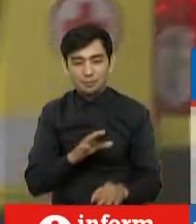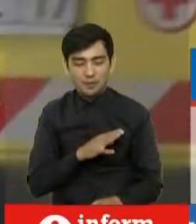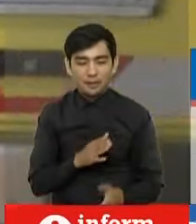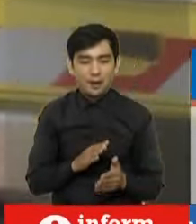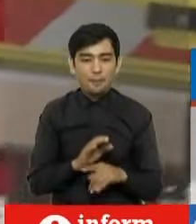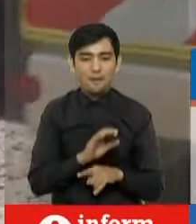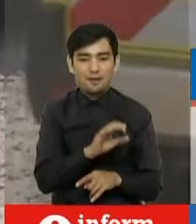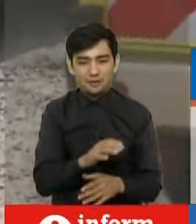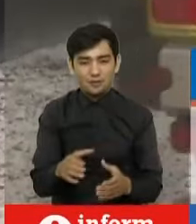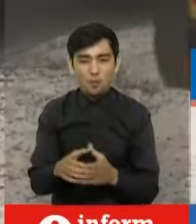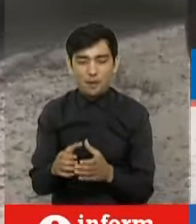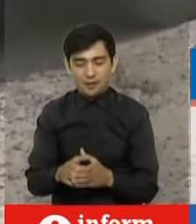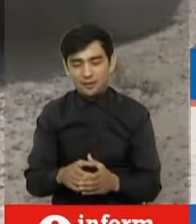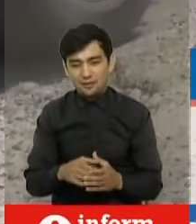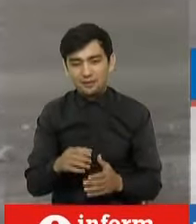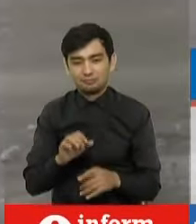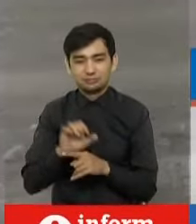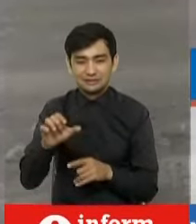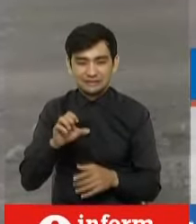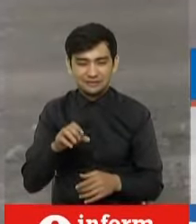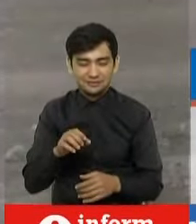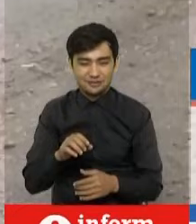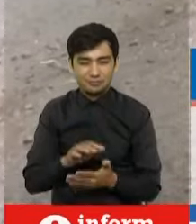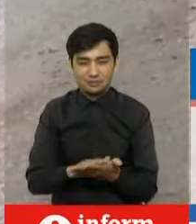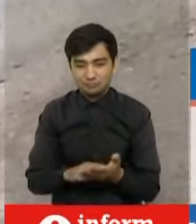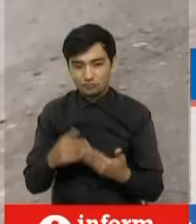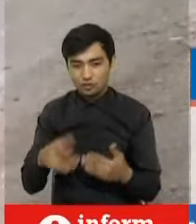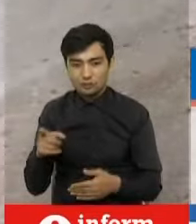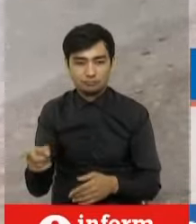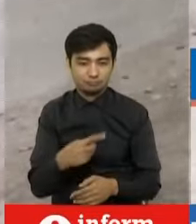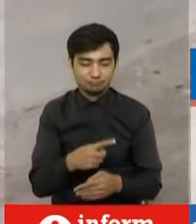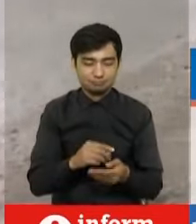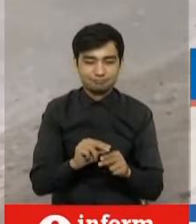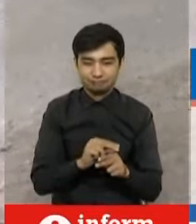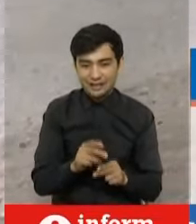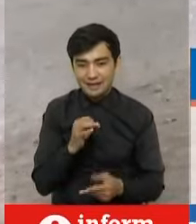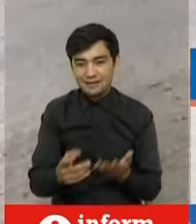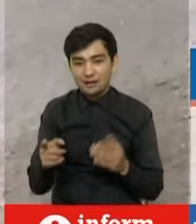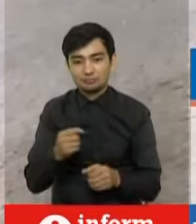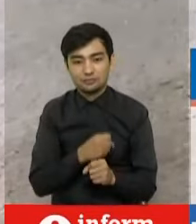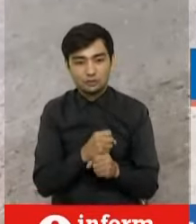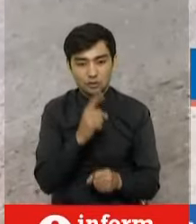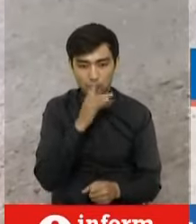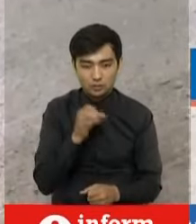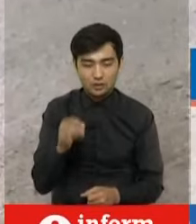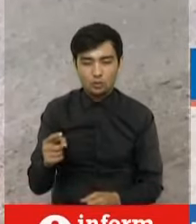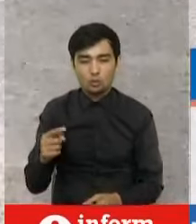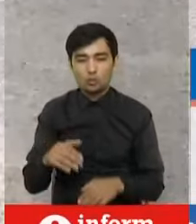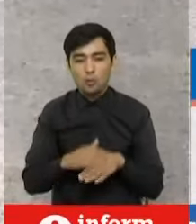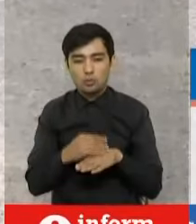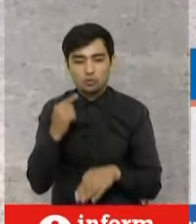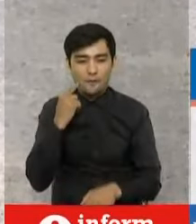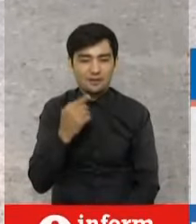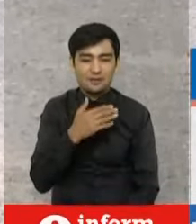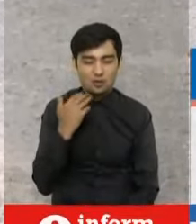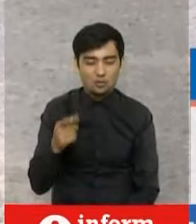направили подрядчикам уведомления, чтобы те устранили недочеты. Если они этого не сделают, рискуют оказаться в списке недобросовестных. На